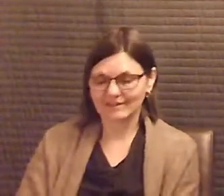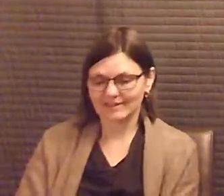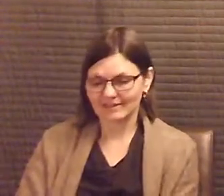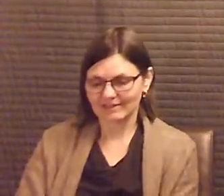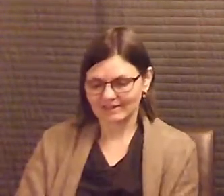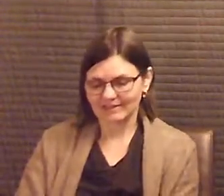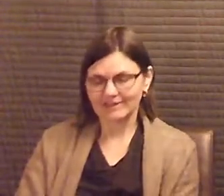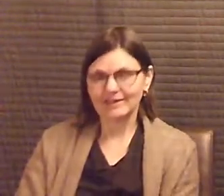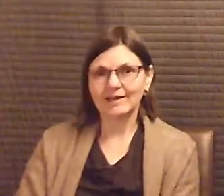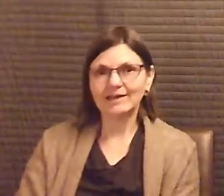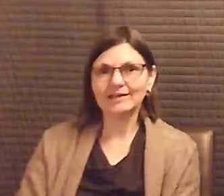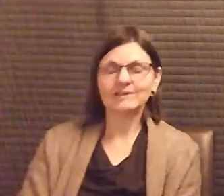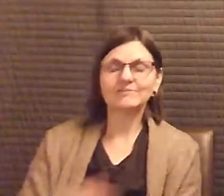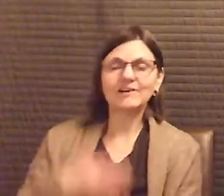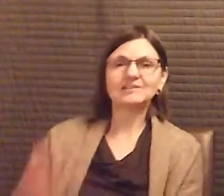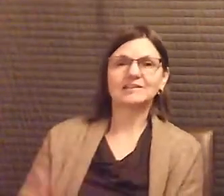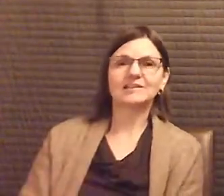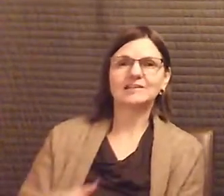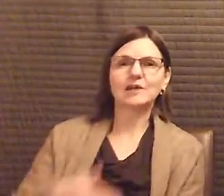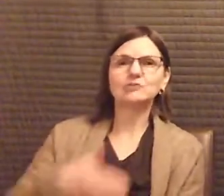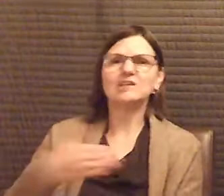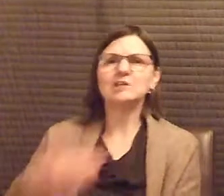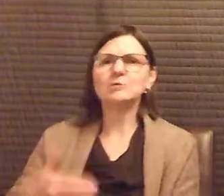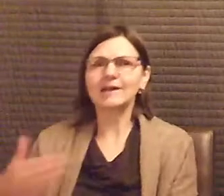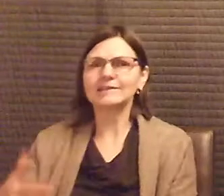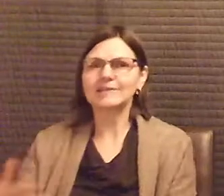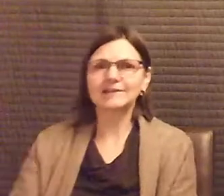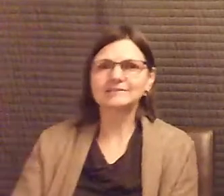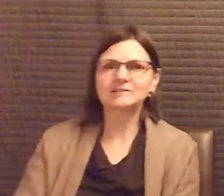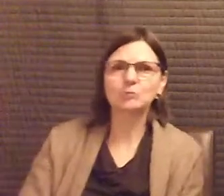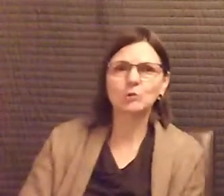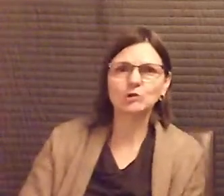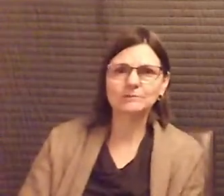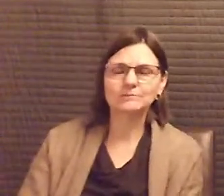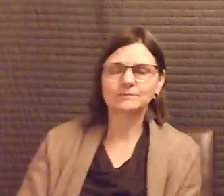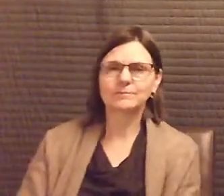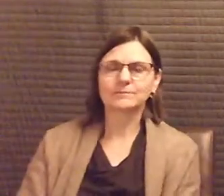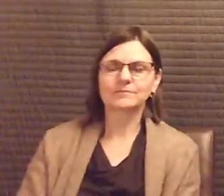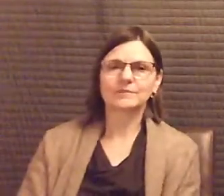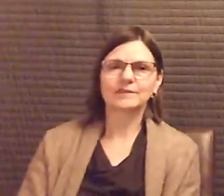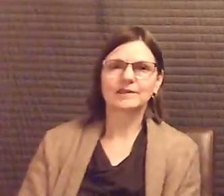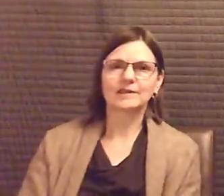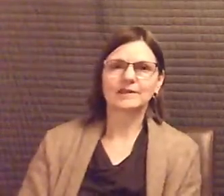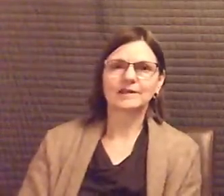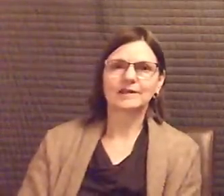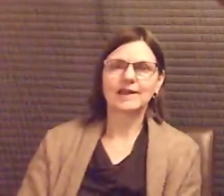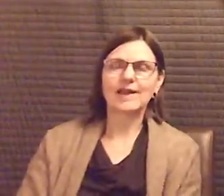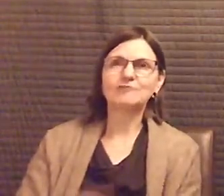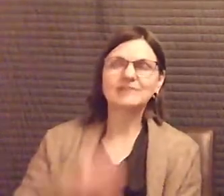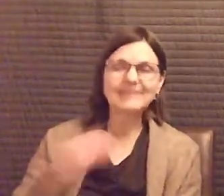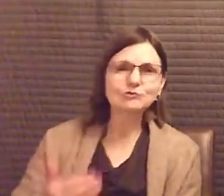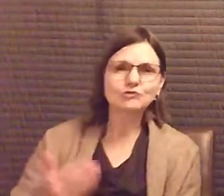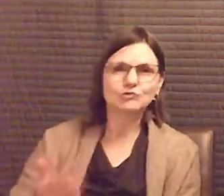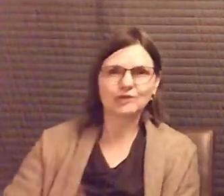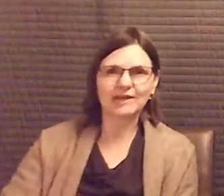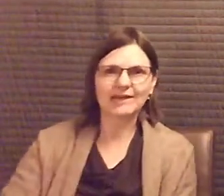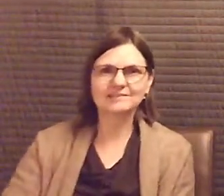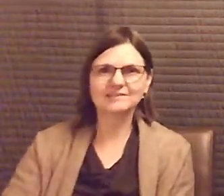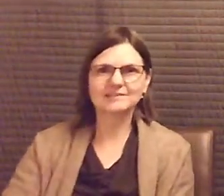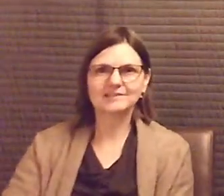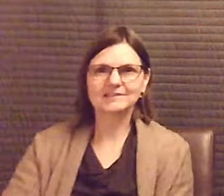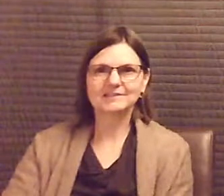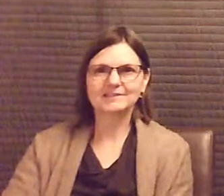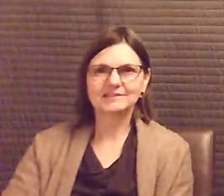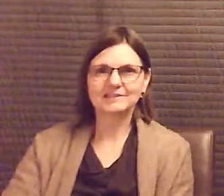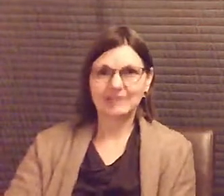henry john reed en ik gewassen is een uit de nieuwe generaties geboren you bij de spullen en vernieuwd door de